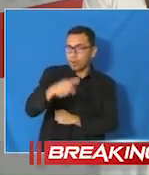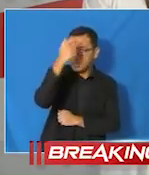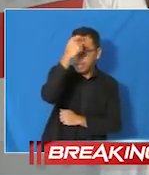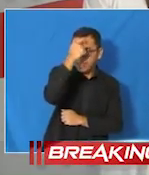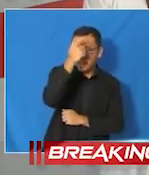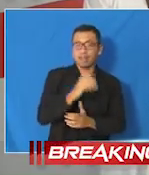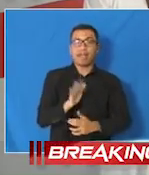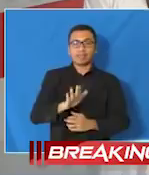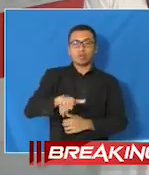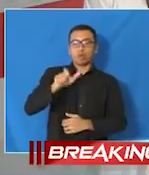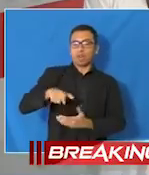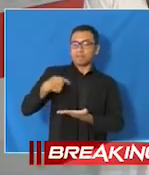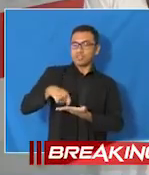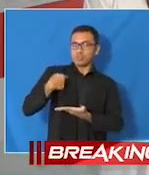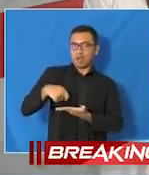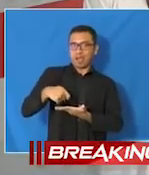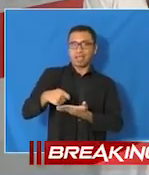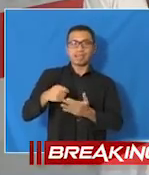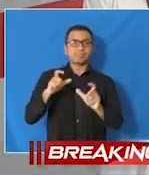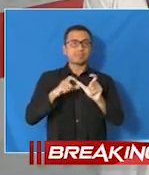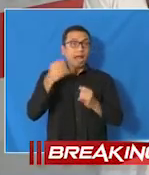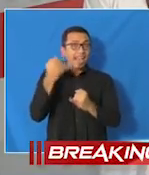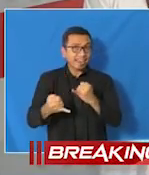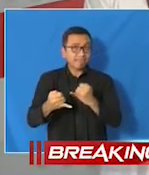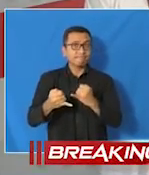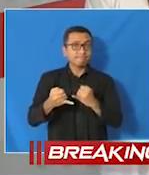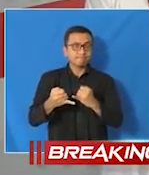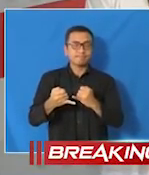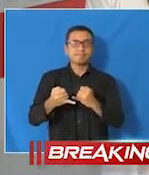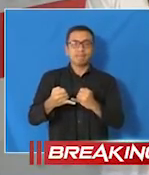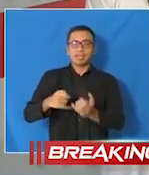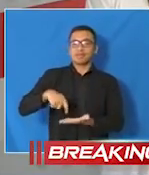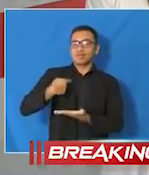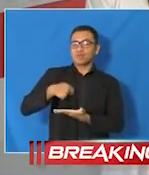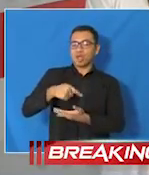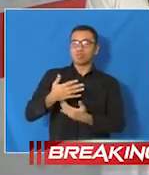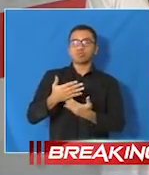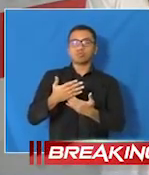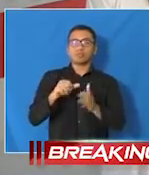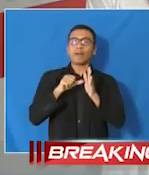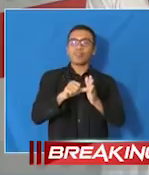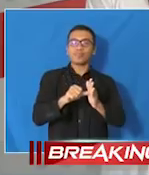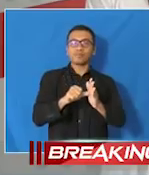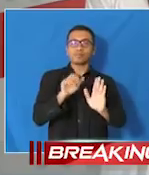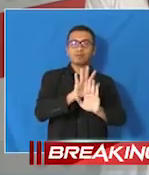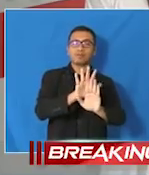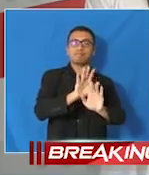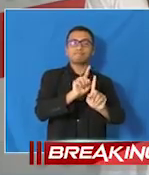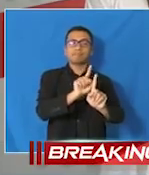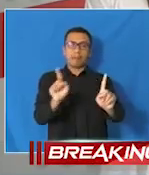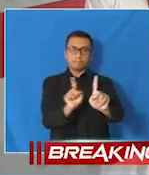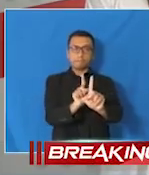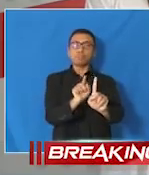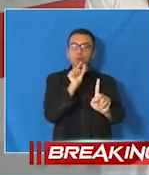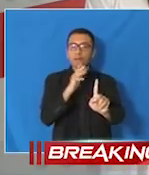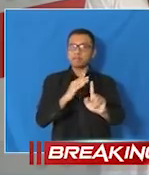teman-teman mahasiswa mahasiswa tingkat akhir akan menjadi lapis kedua Sebagai Ken dari pencegahan